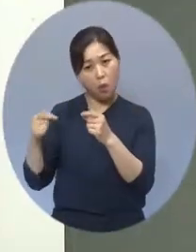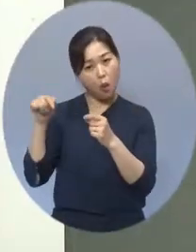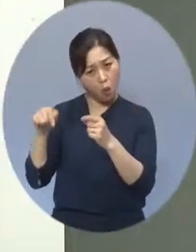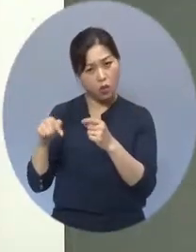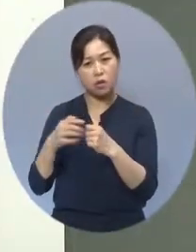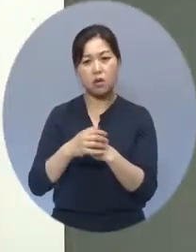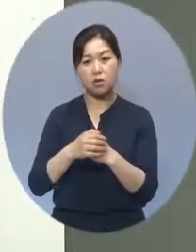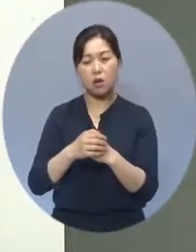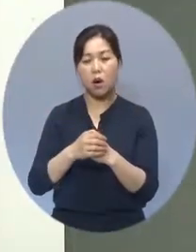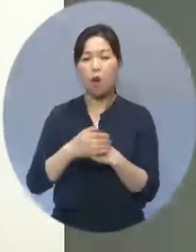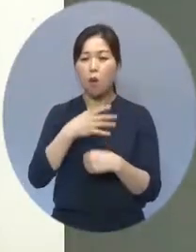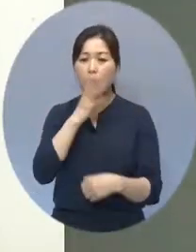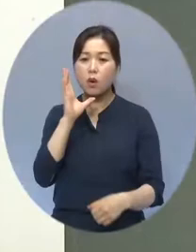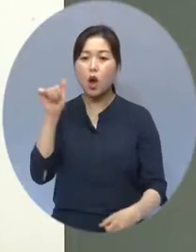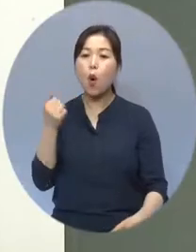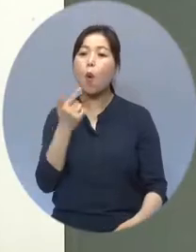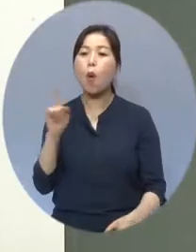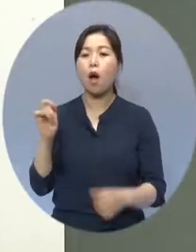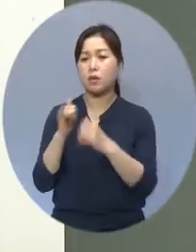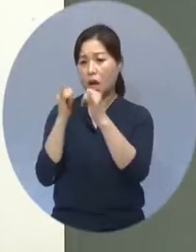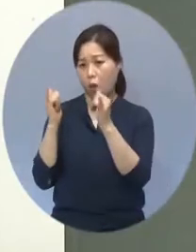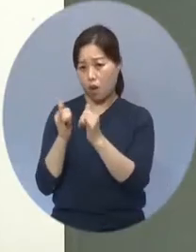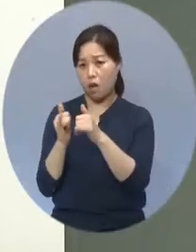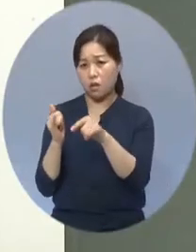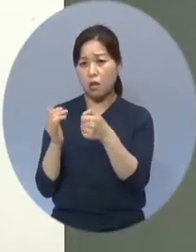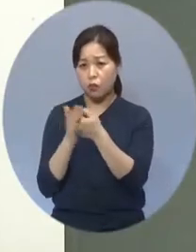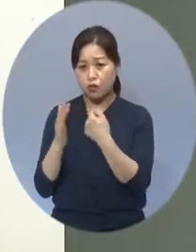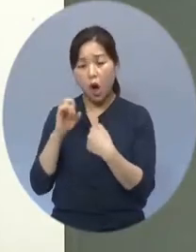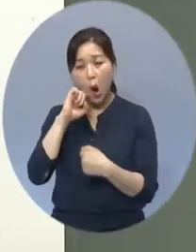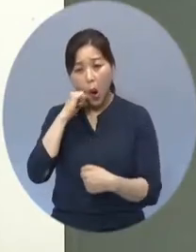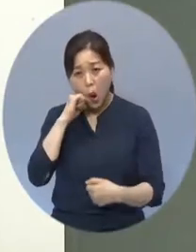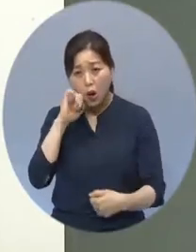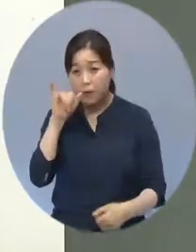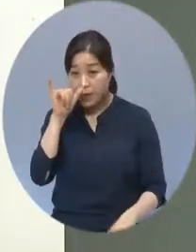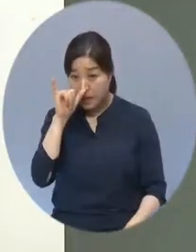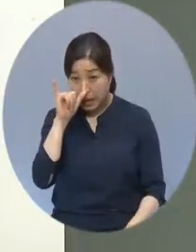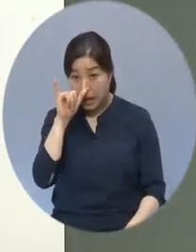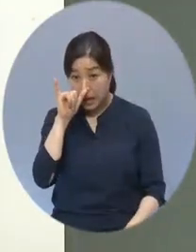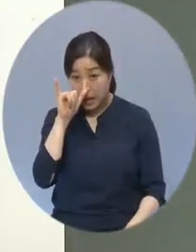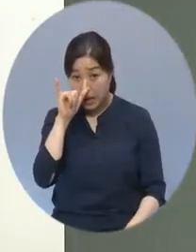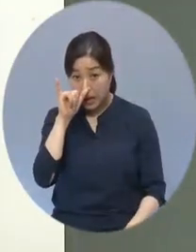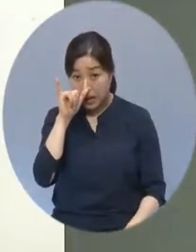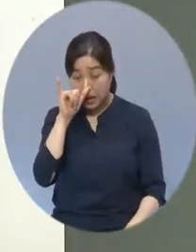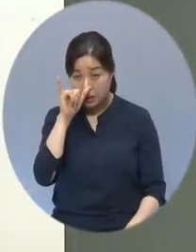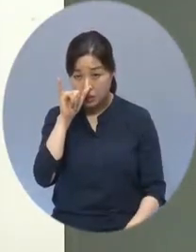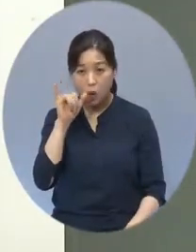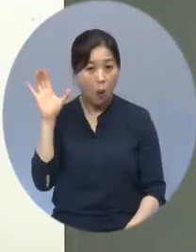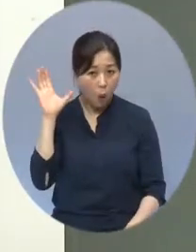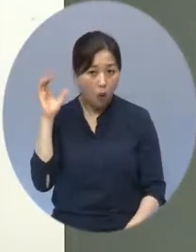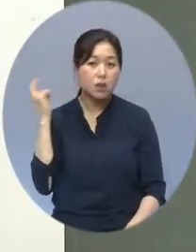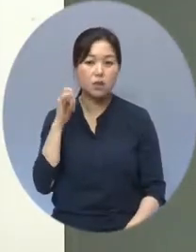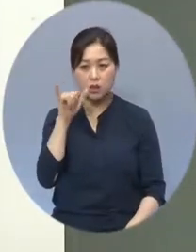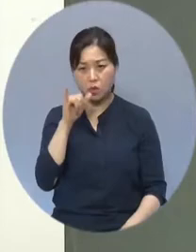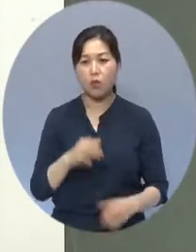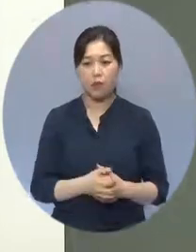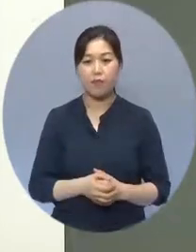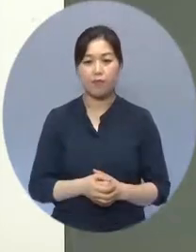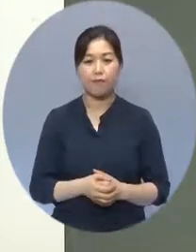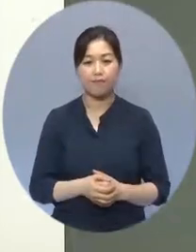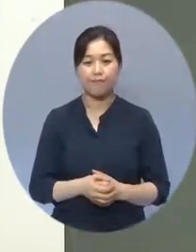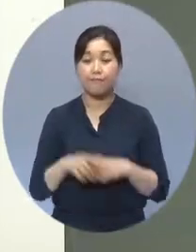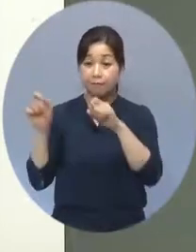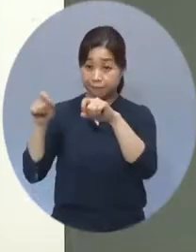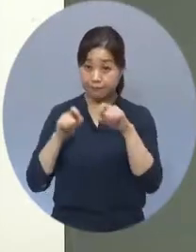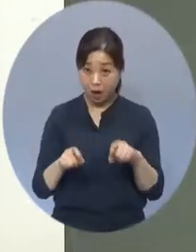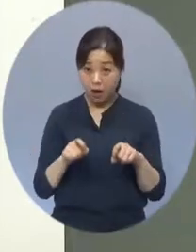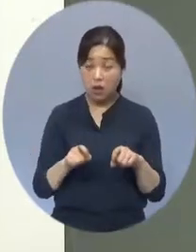사회가 이루어져서 어려움을 많이 겪고 있다는 얘기를 들었습니다만 네. 이제 우리가